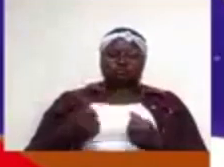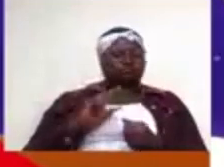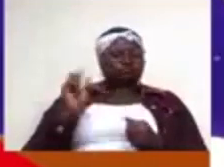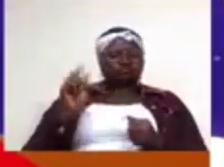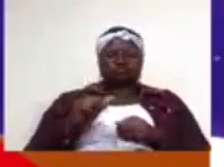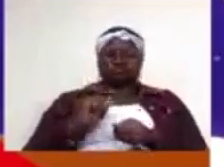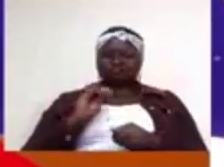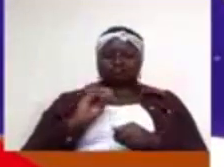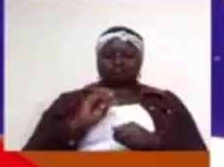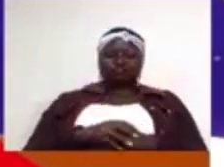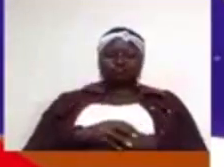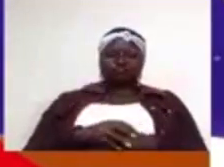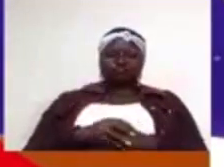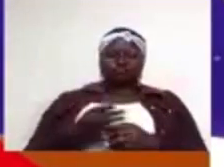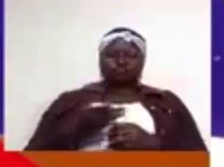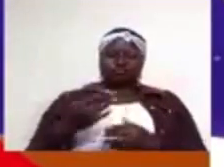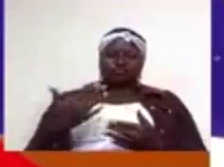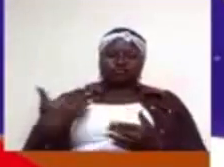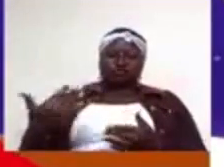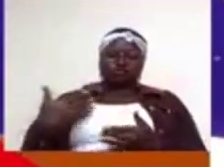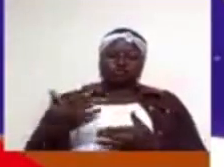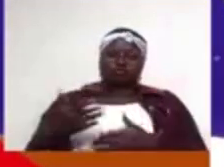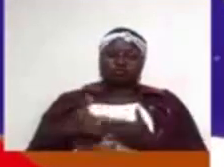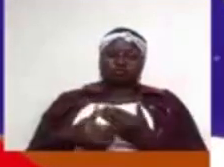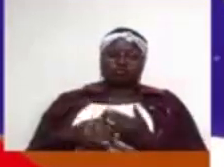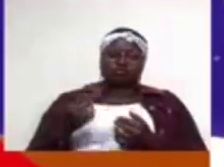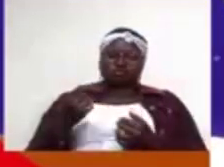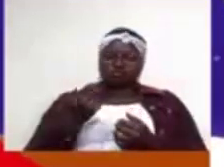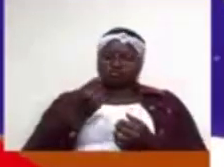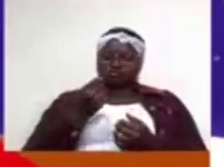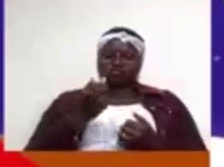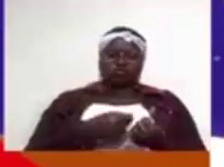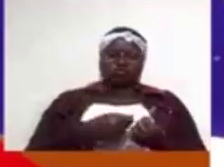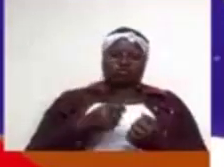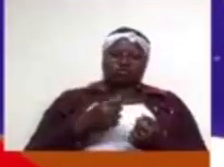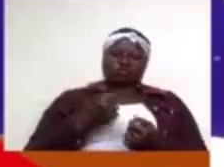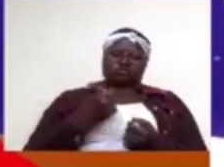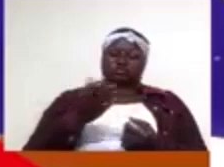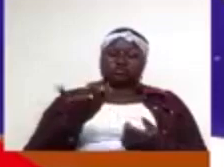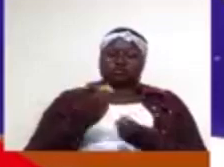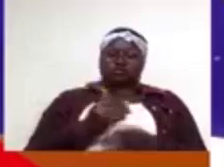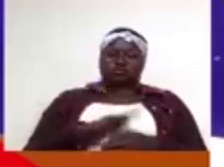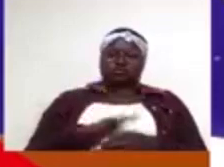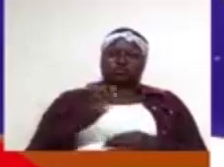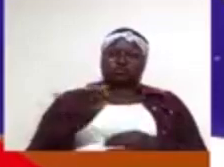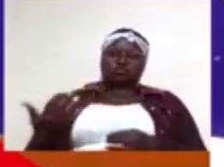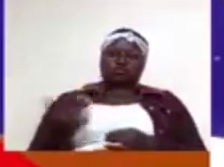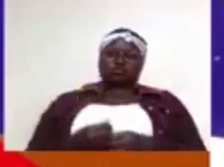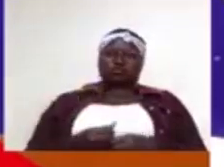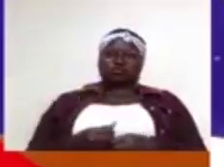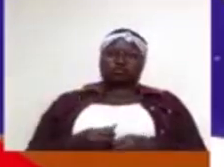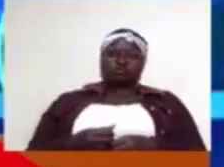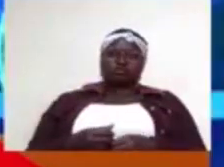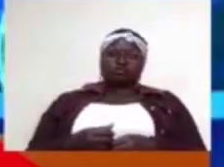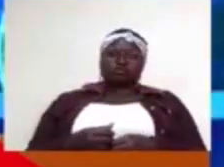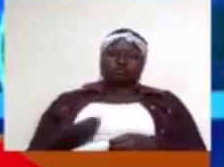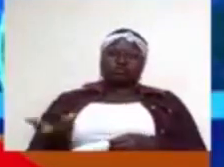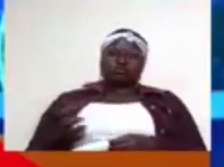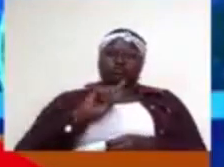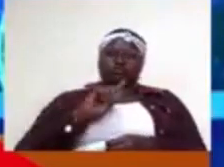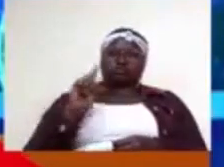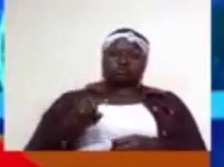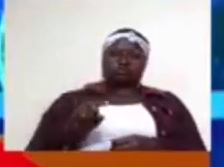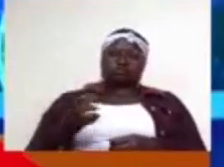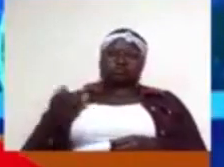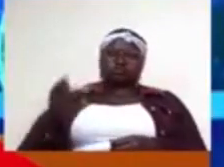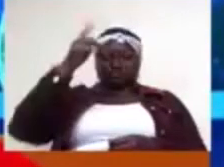na citirakinyanira riu kaundu kanini kange mutriga mundu ucio ni eka kiundu hihi tukirikanirire tukirikia na kiuria